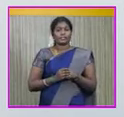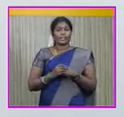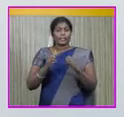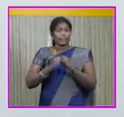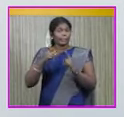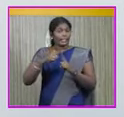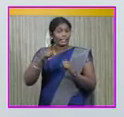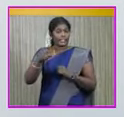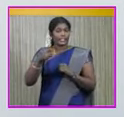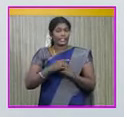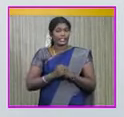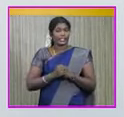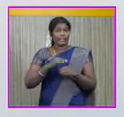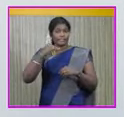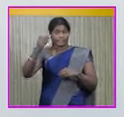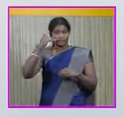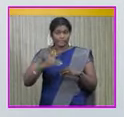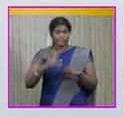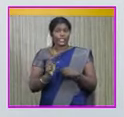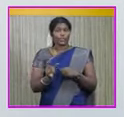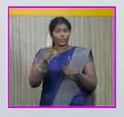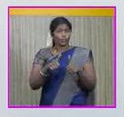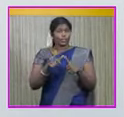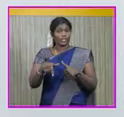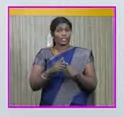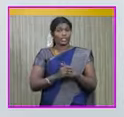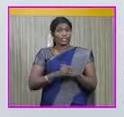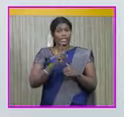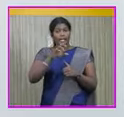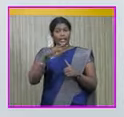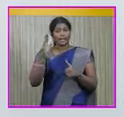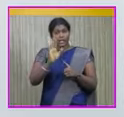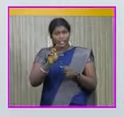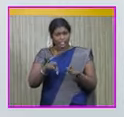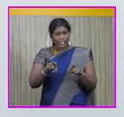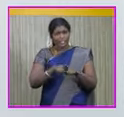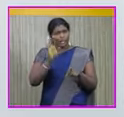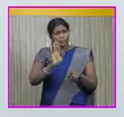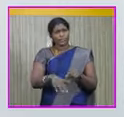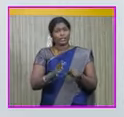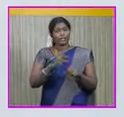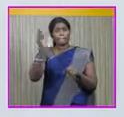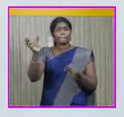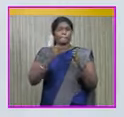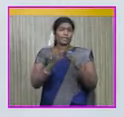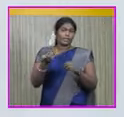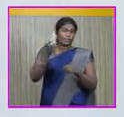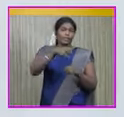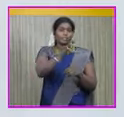பிடி வகுத்தல் யூஏ, அங்கே இருக்கிற யூஏ அப்படியே தான் இருக்குது, பிடி மட்டும் இந்த பக்கம் வந்திருக்கு. ஈக்குவல்